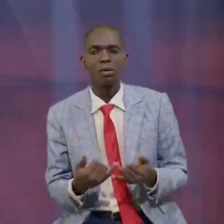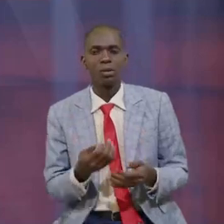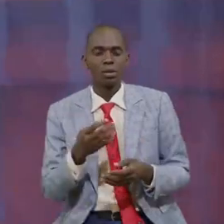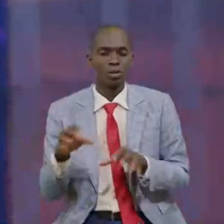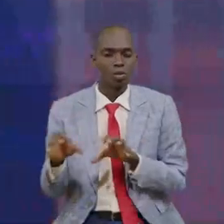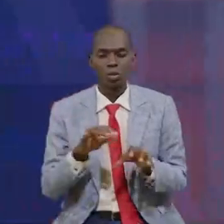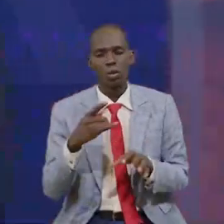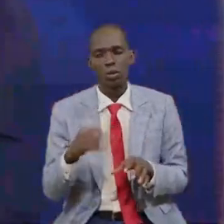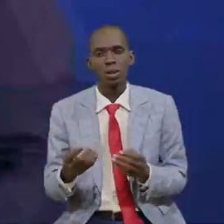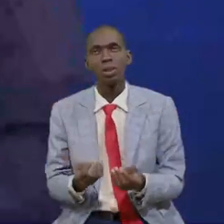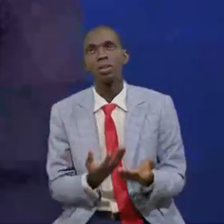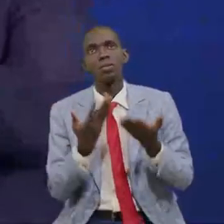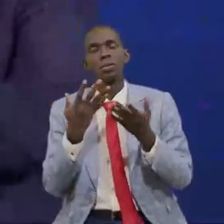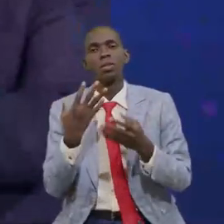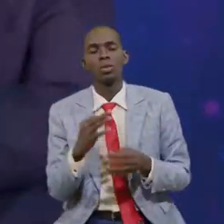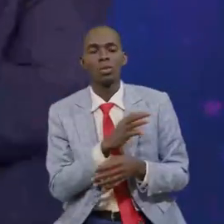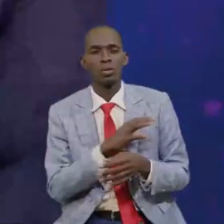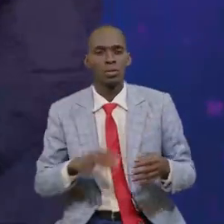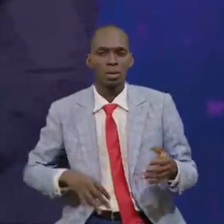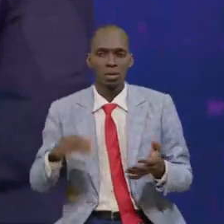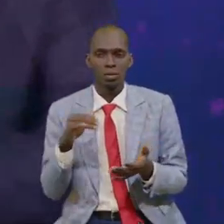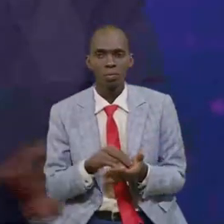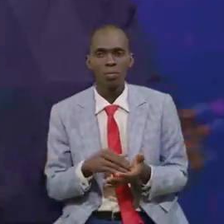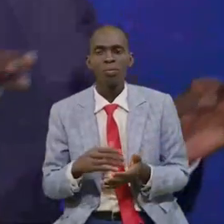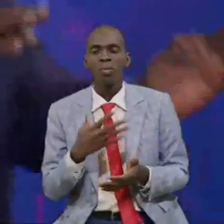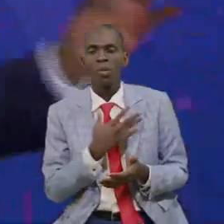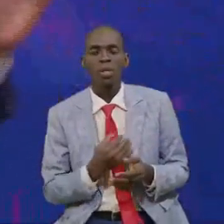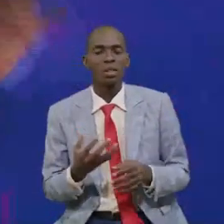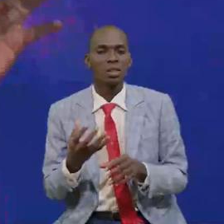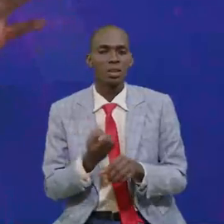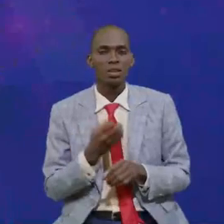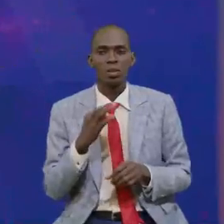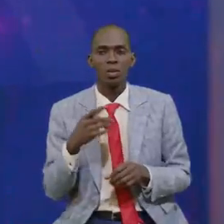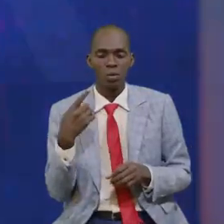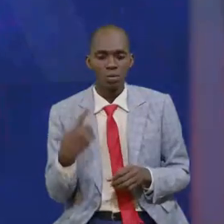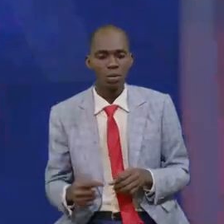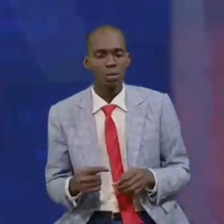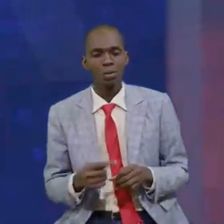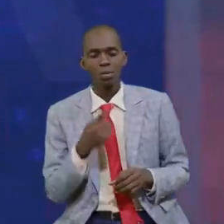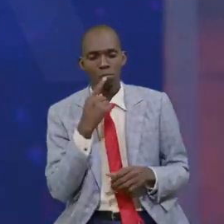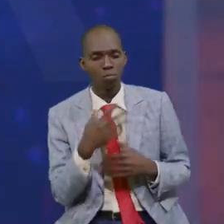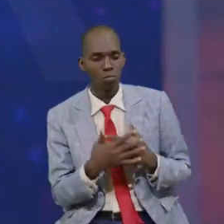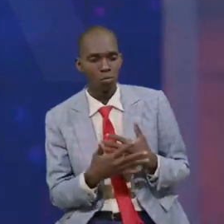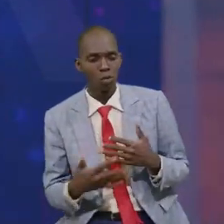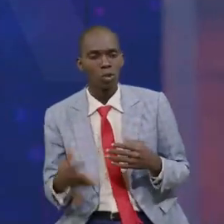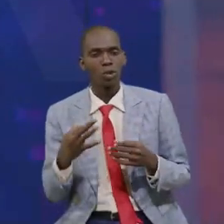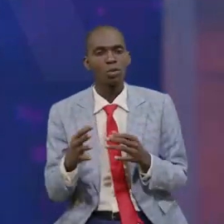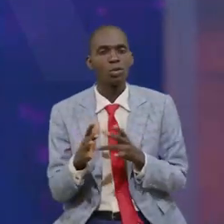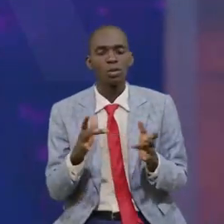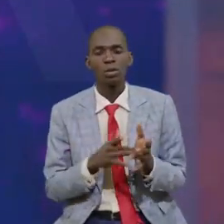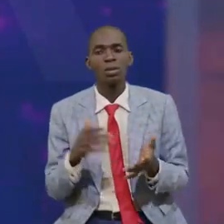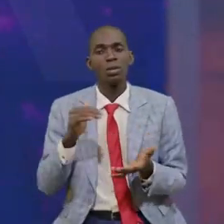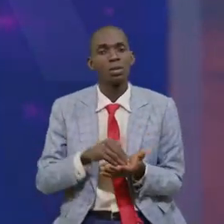encore. Et ils prennent le corps littéral et le sang littéral de Jésus-Christ.